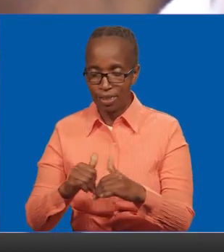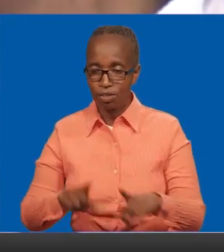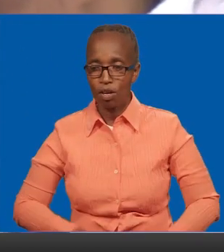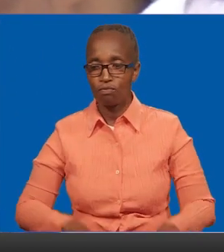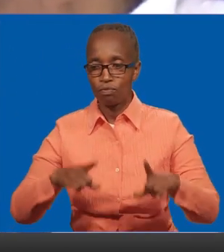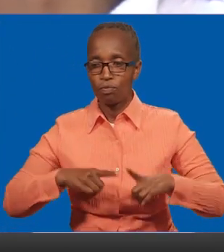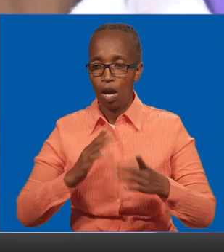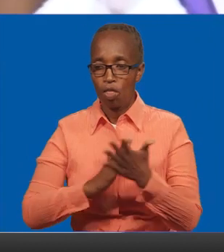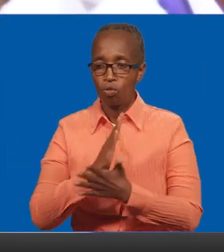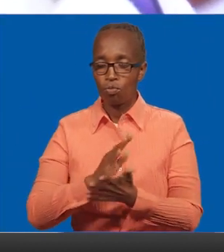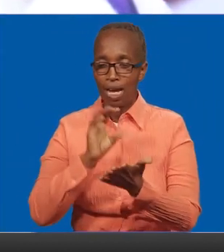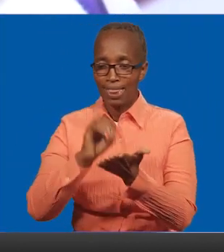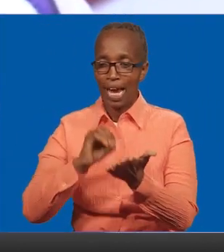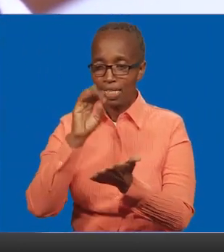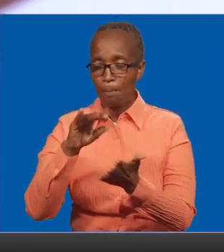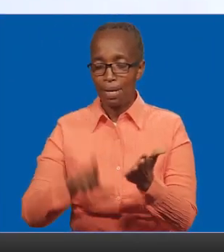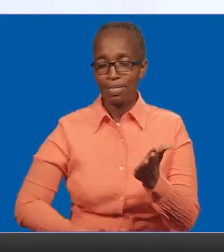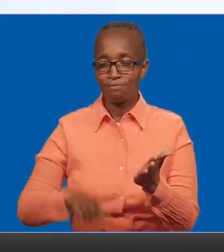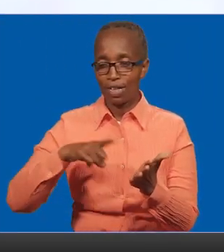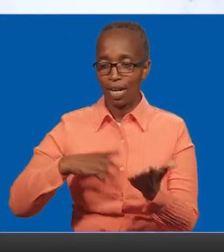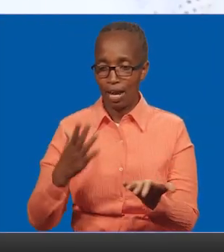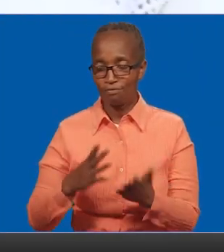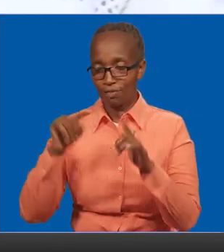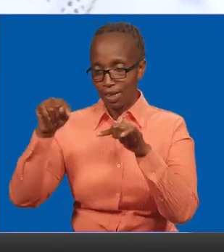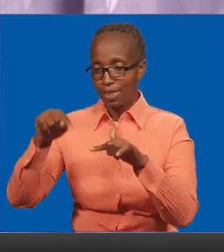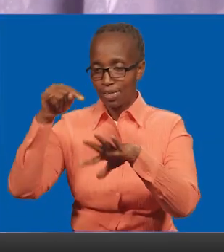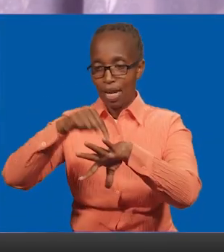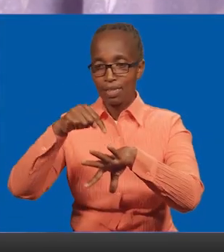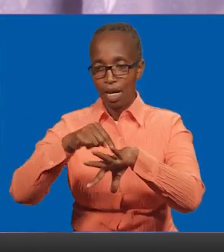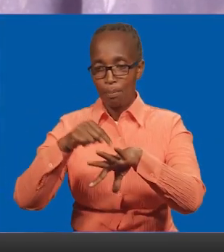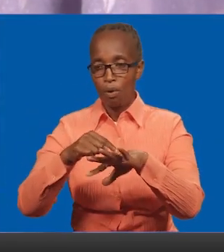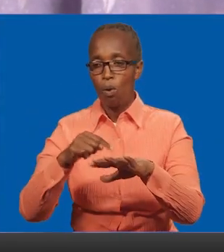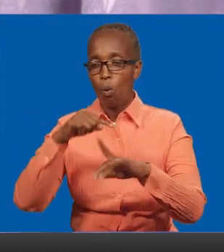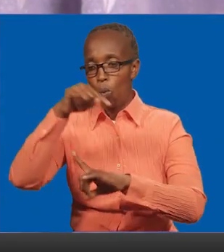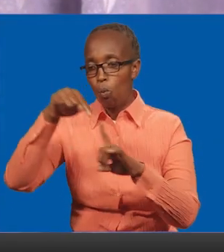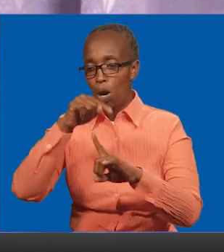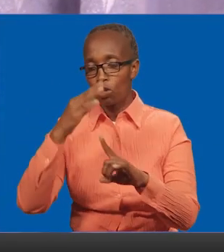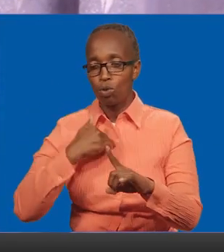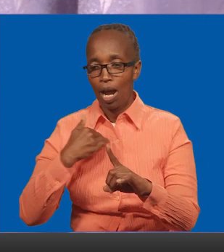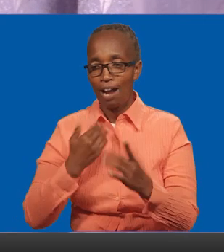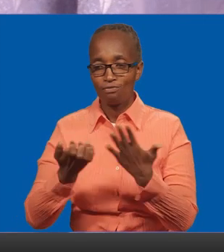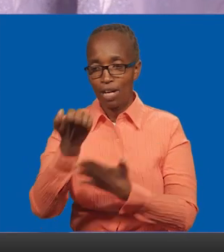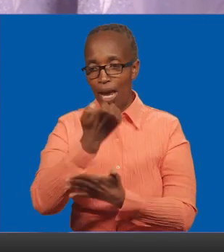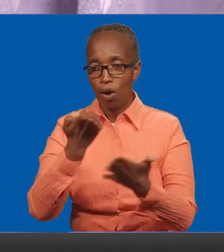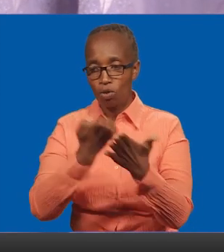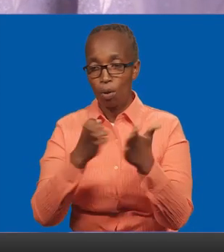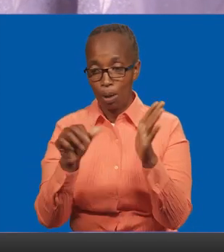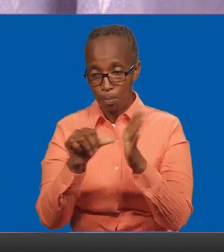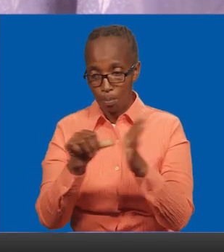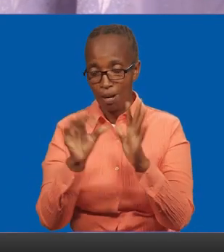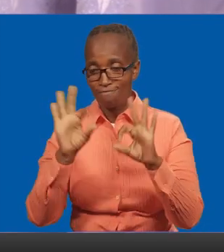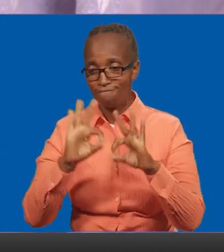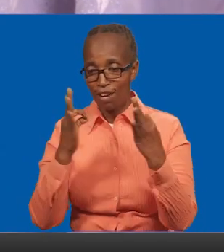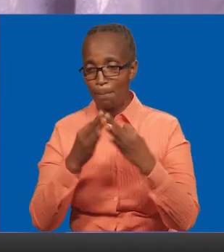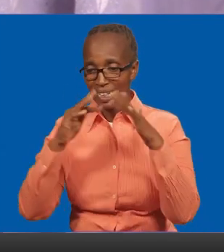mawazo kufuatia kupanda kwa gharama ya maisha humu nchini. These are times when we are facing